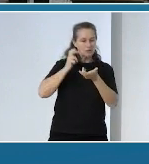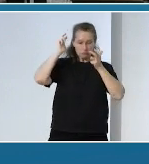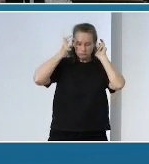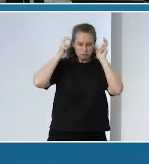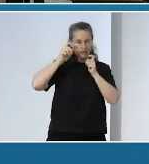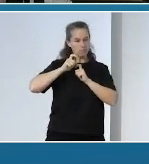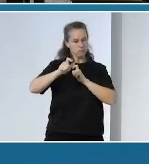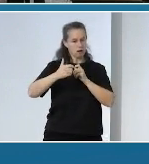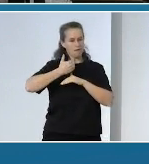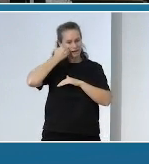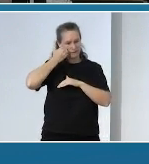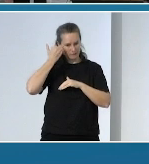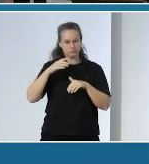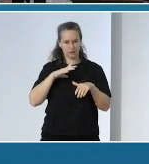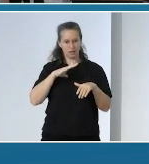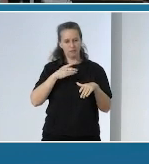et les processus affectifs.